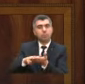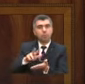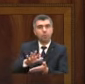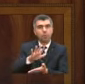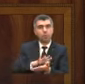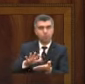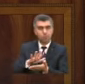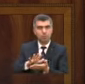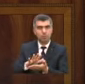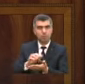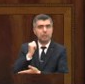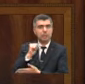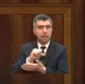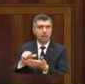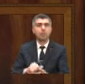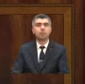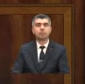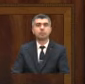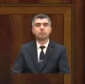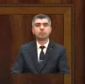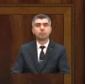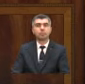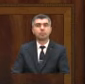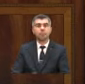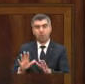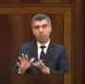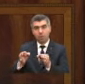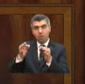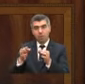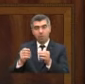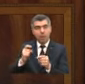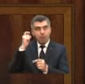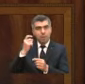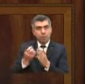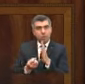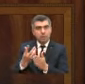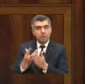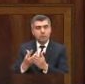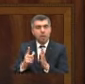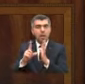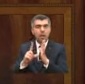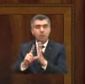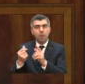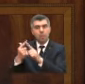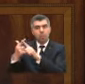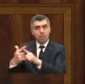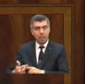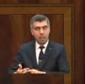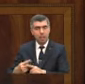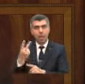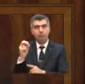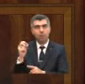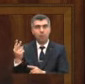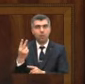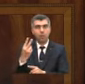ديال الجبايات اللي تمات. فخرجنا هذيك الفكره، ومن بعد دخلت قانون الماليه ديال 2021، بمعنى راه